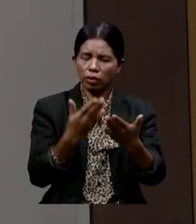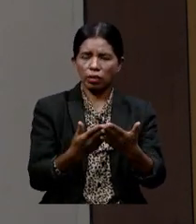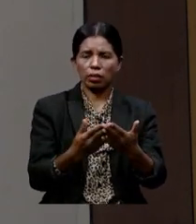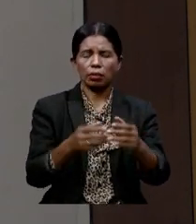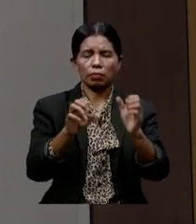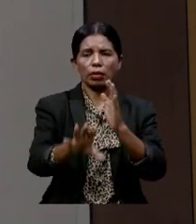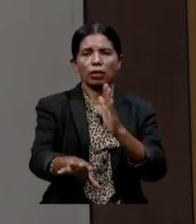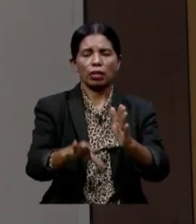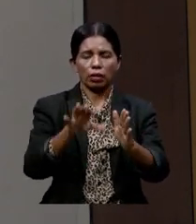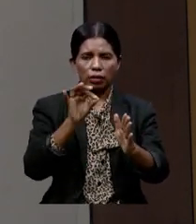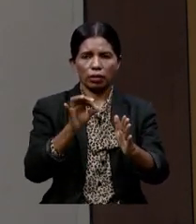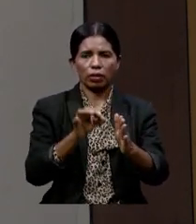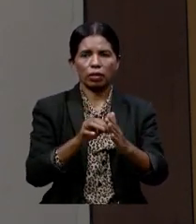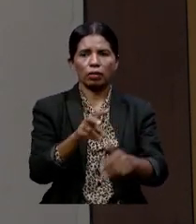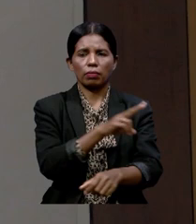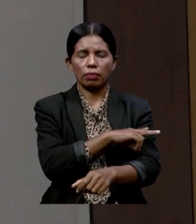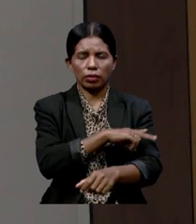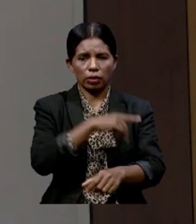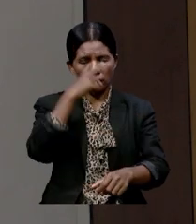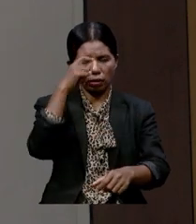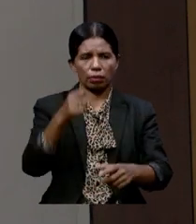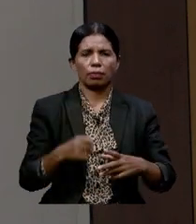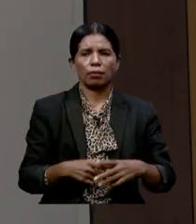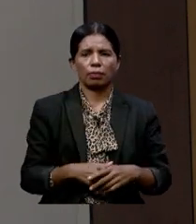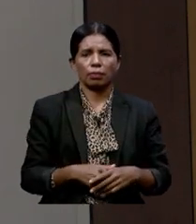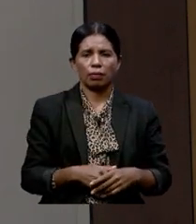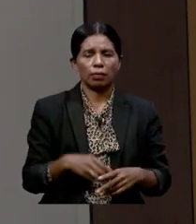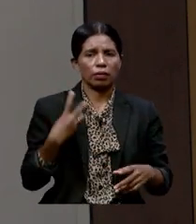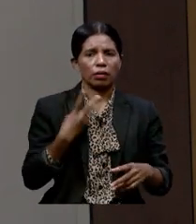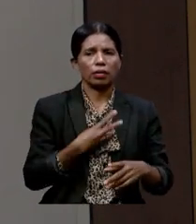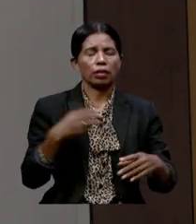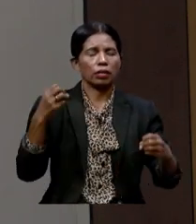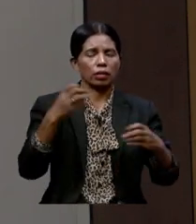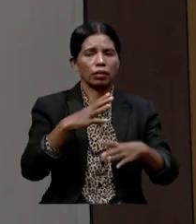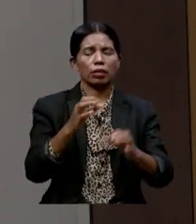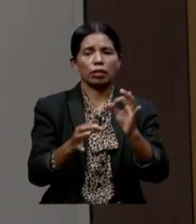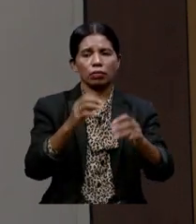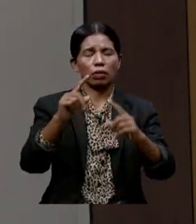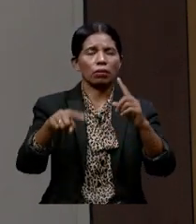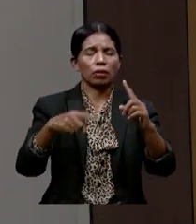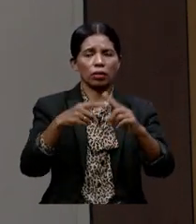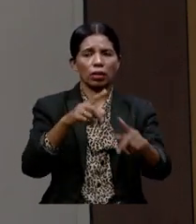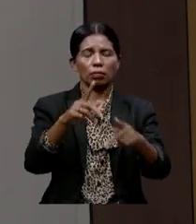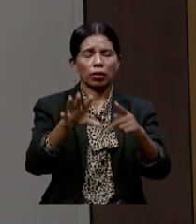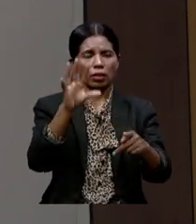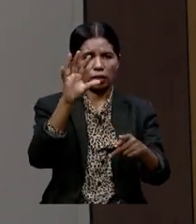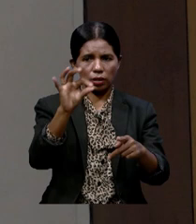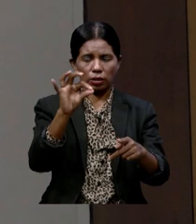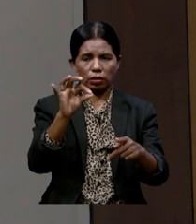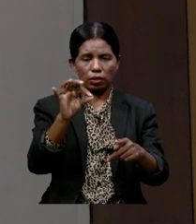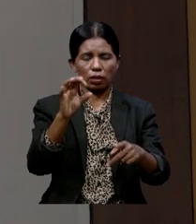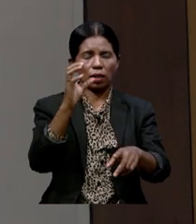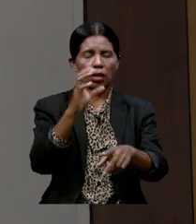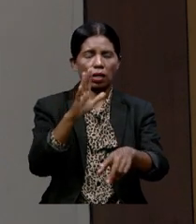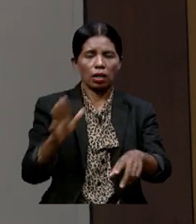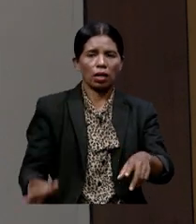bele hetan vacina tamba ita tauk dian sewen hira na insia mak asune